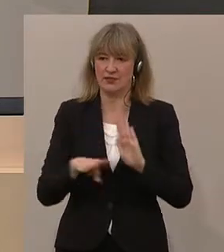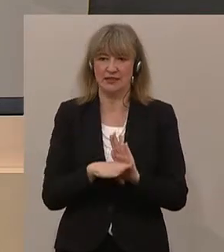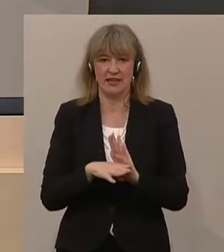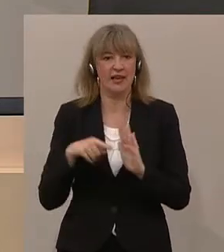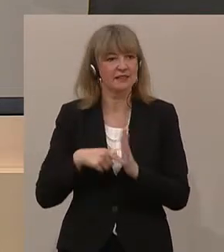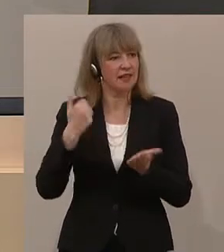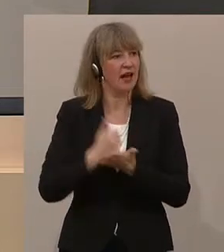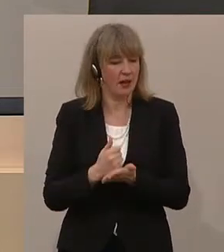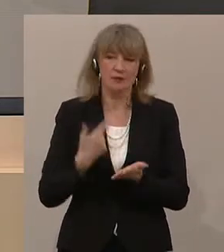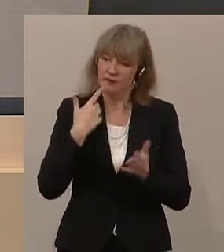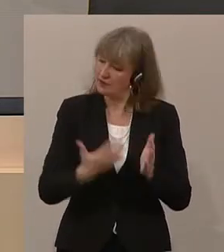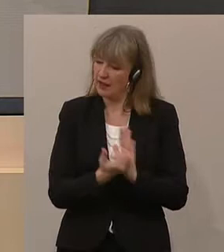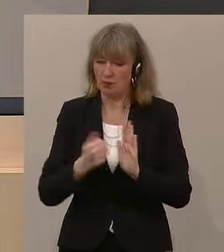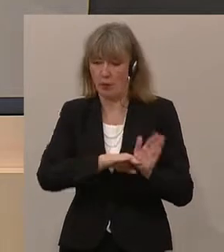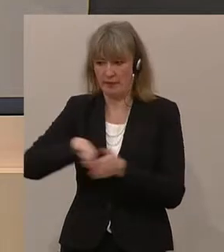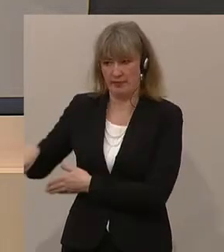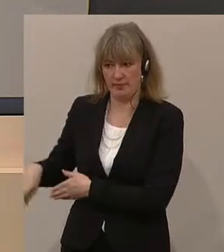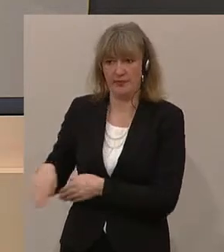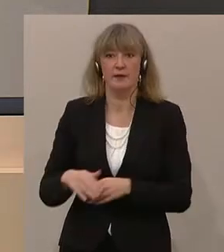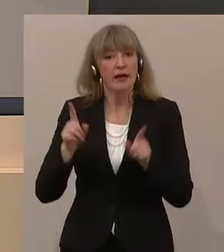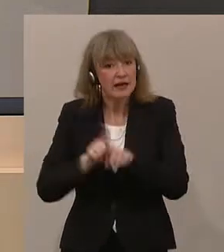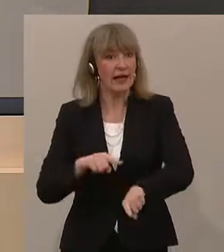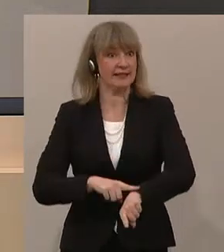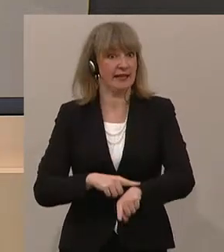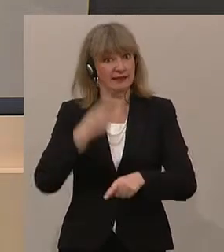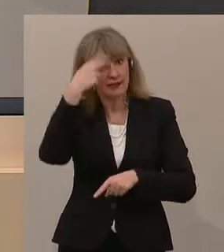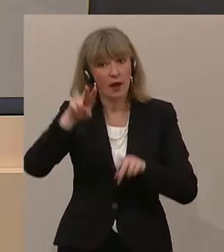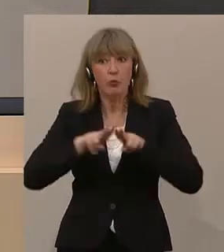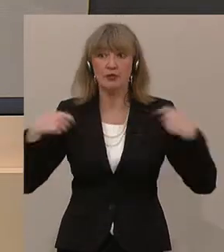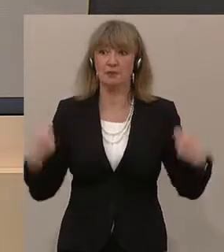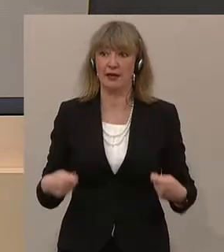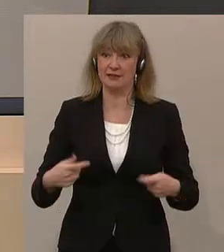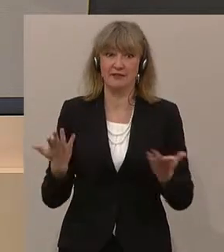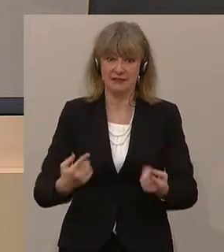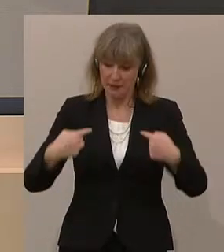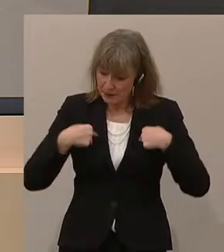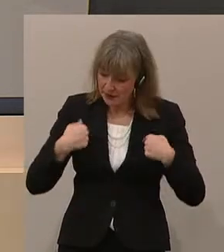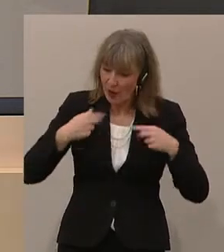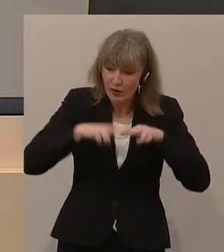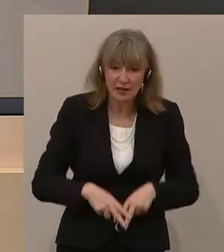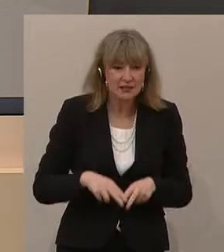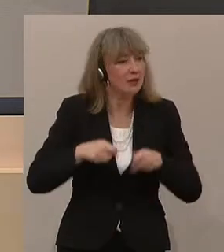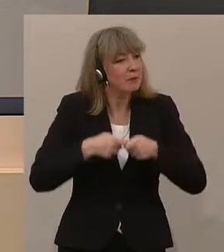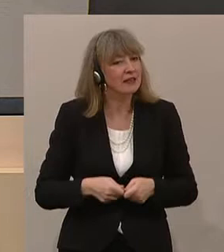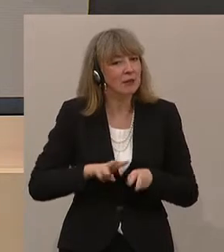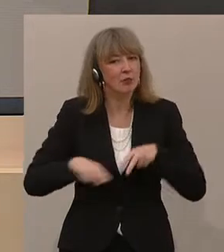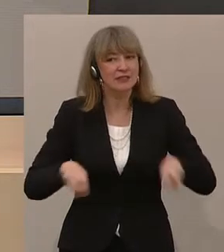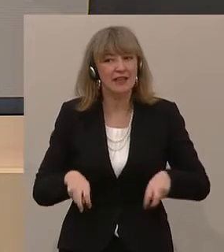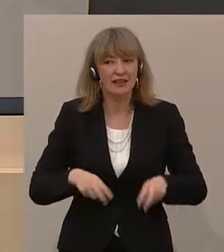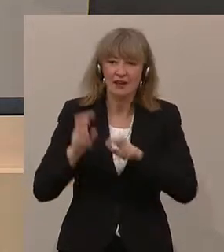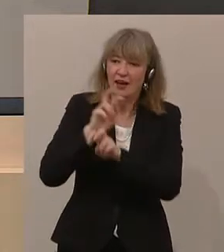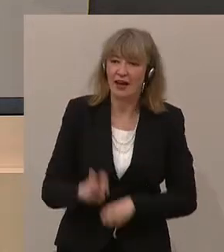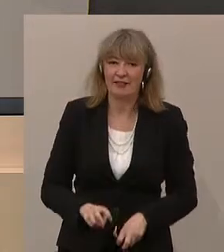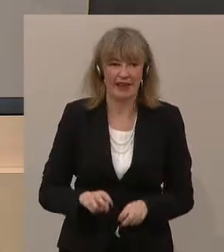des Amtes enthoben hat. Gleichzeitig hat der Herr Bundespräsident mich und die übrigen Mitglieder der Bundesregierung gemäß